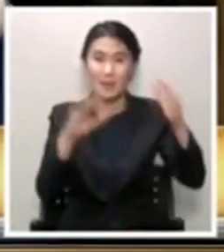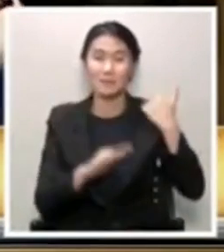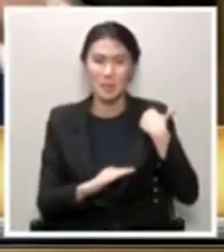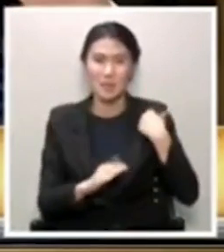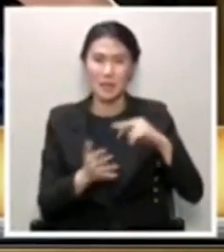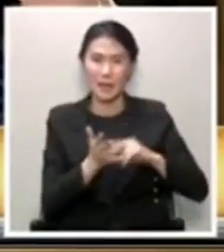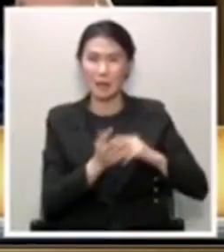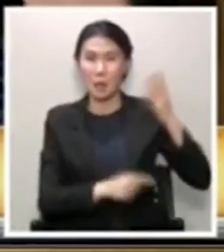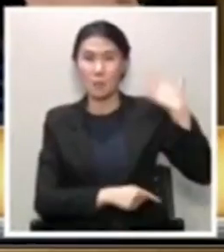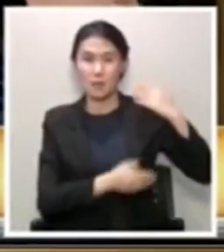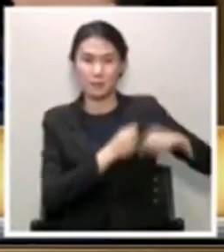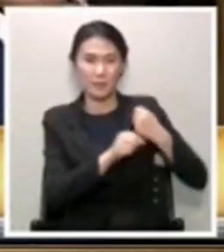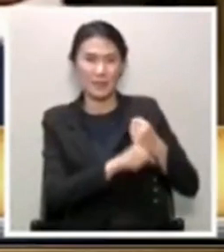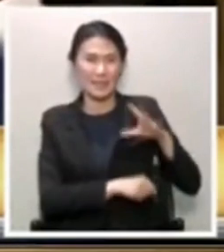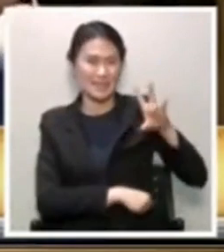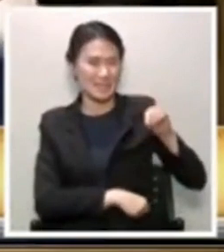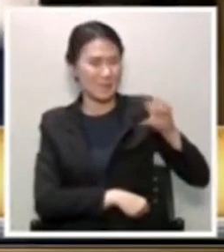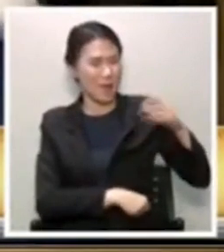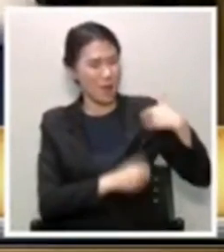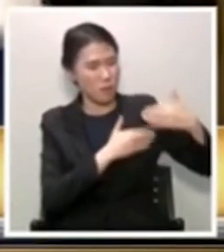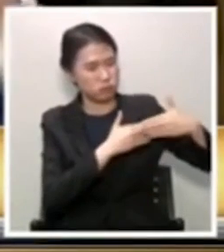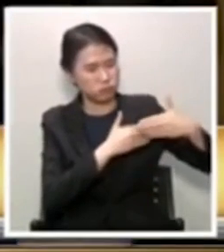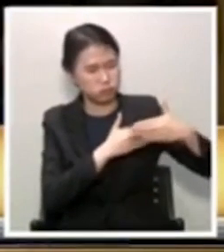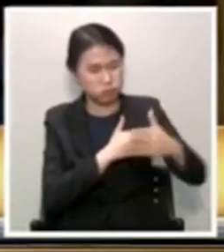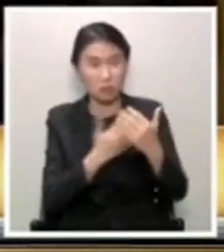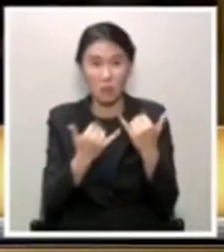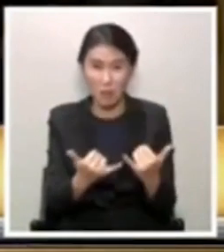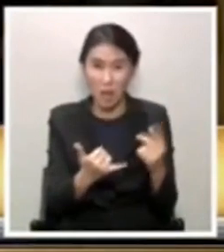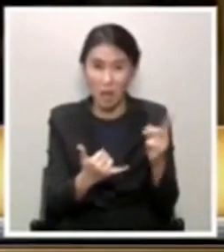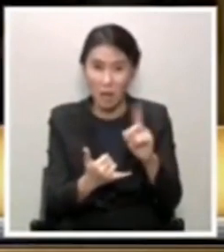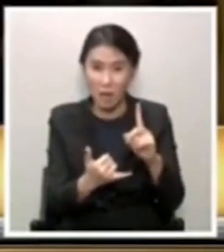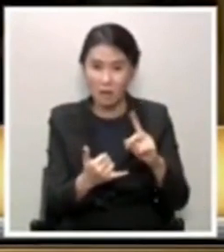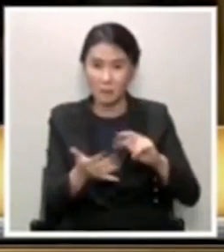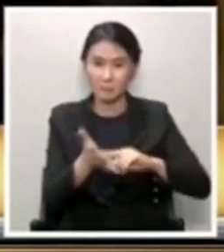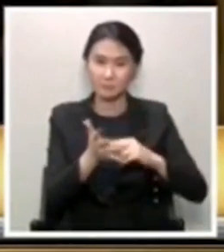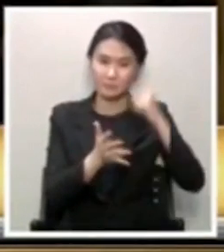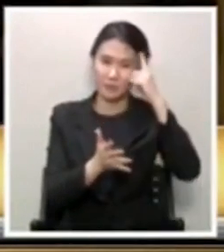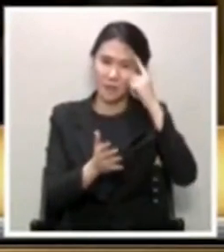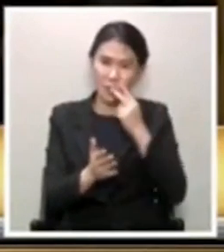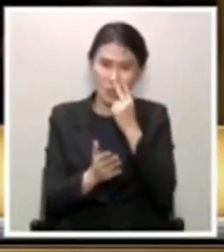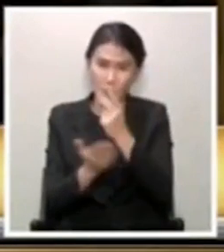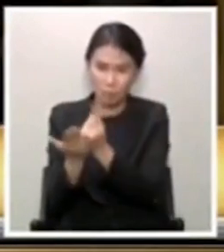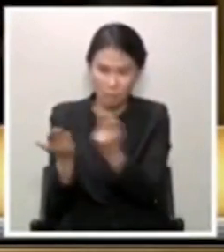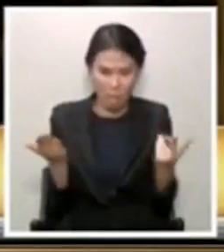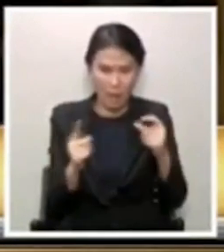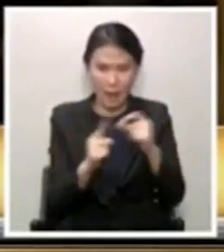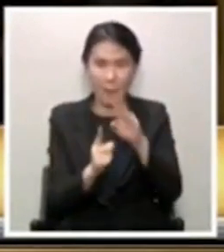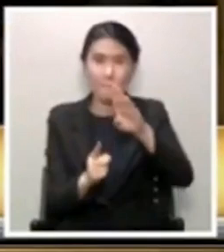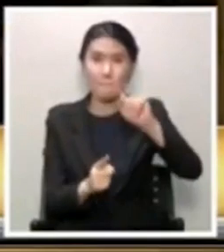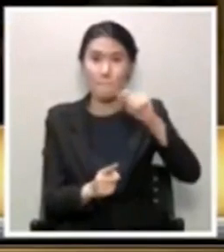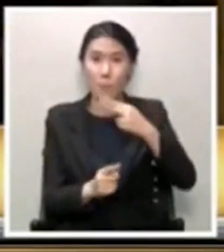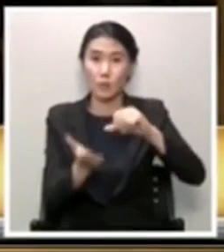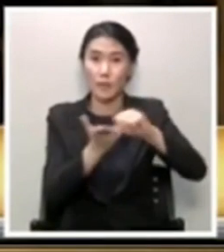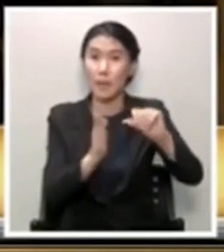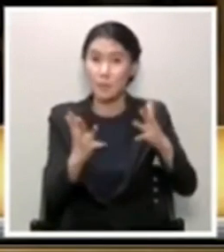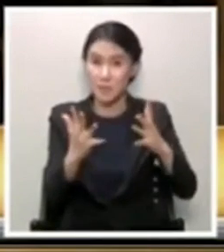ตั้งแต่อดีต2475จนมาถึงปัจจุบันเนี่ยนะครับไม่ปรากฏนะครับว่ามีบทบัญญัติการแก้จนก